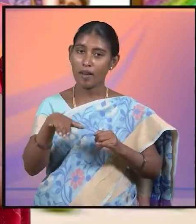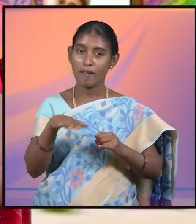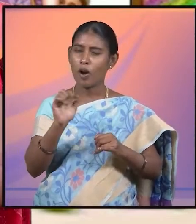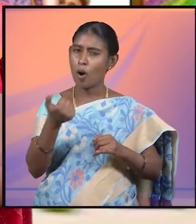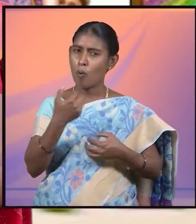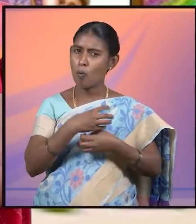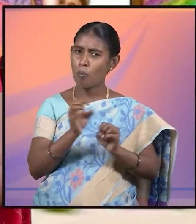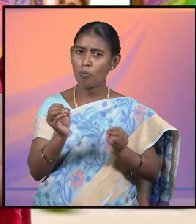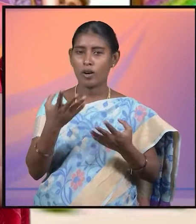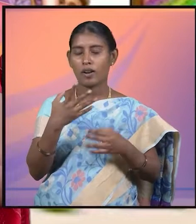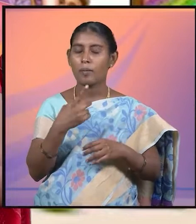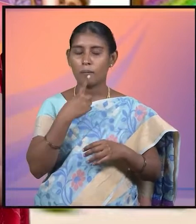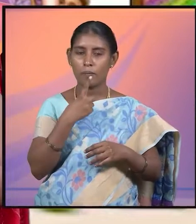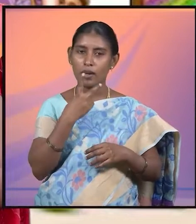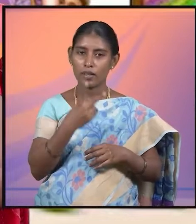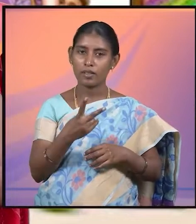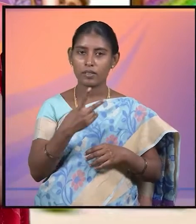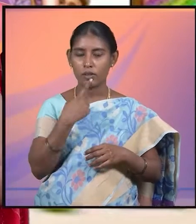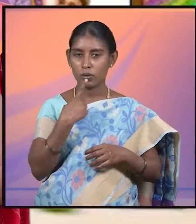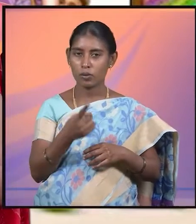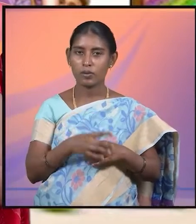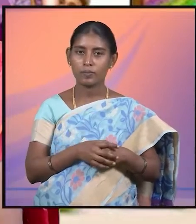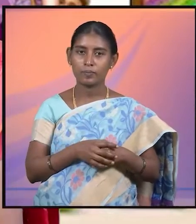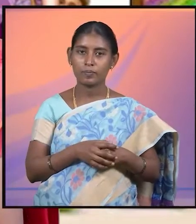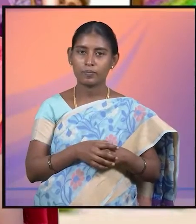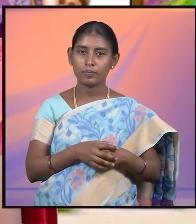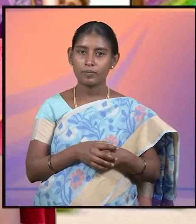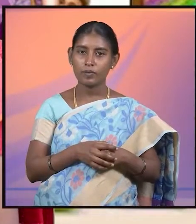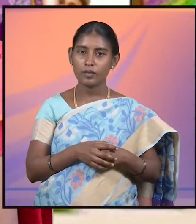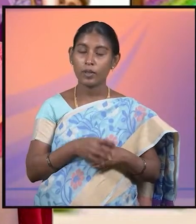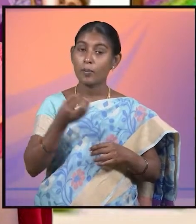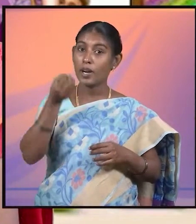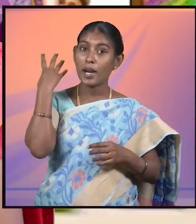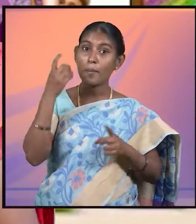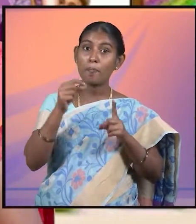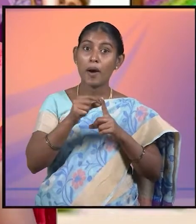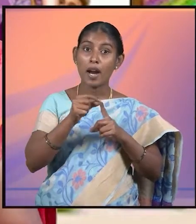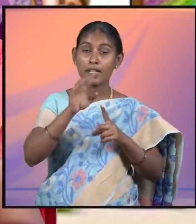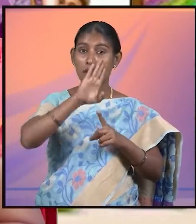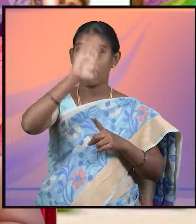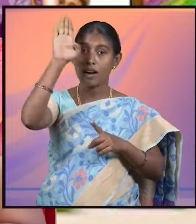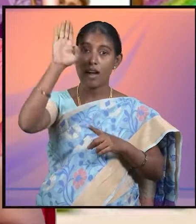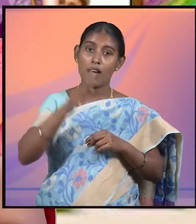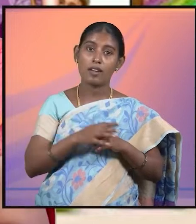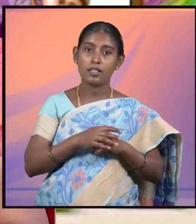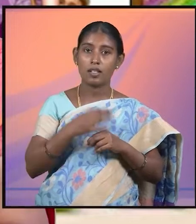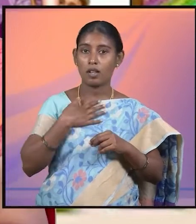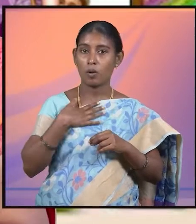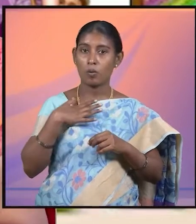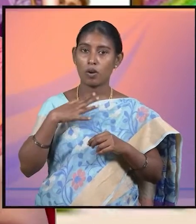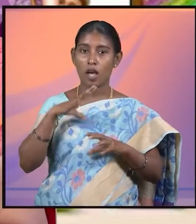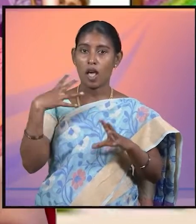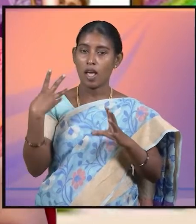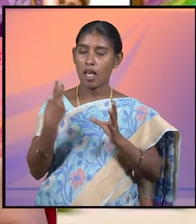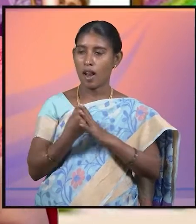ஒன்று உண்டு, சொல்கிறேன் கேளுங்கள் மாணவர்களே. பாண்டிய மன்னர் ஒருவர் தனது